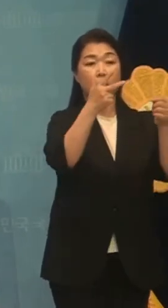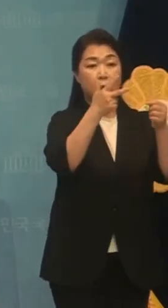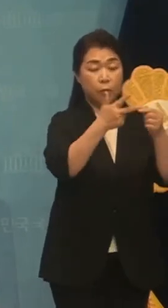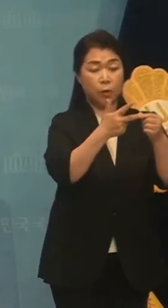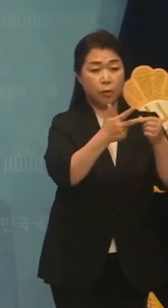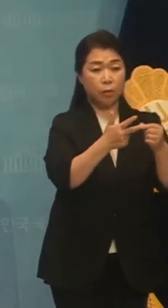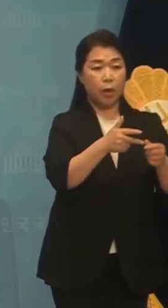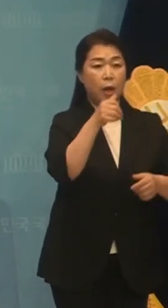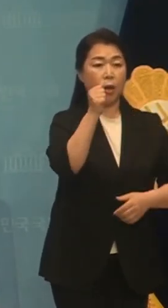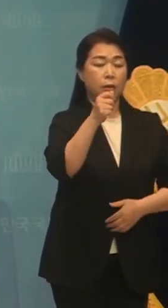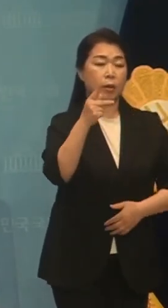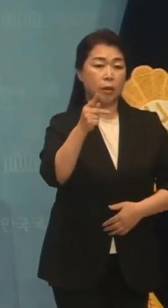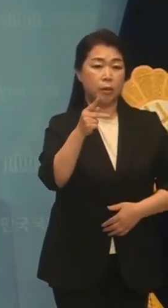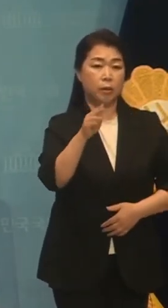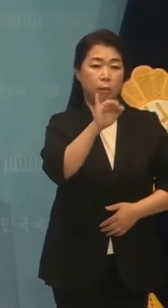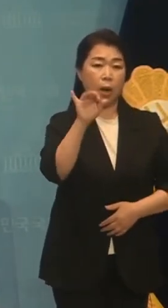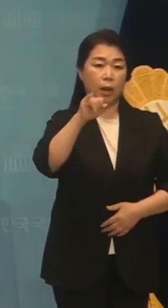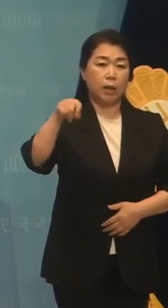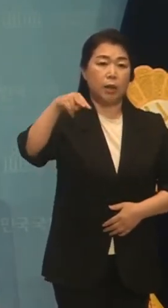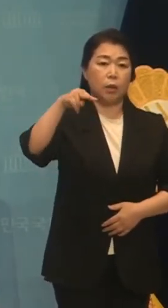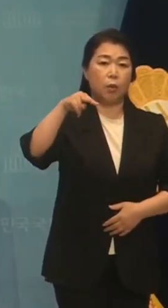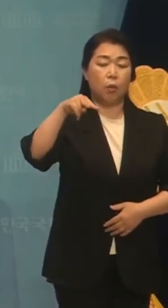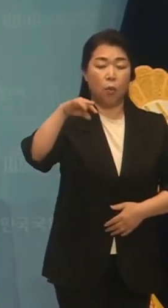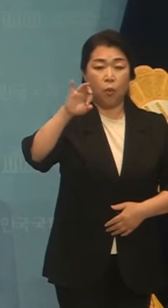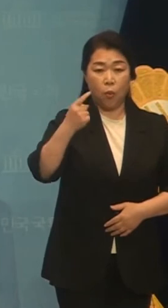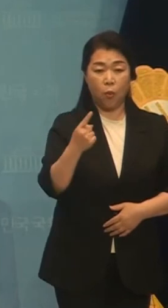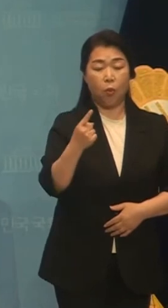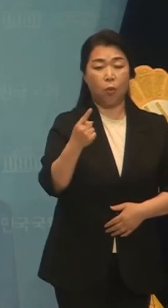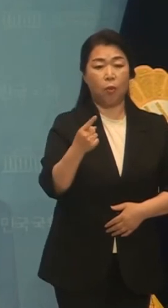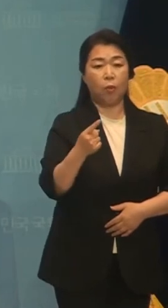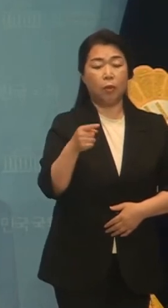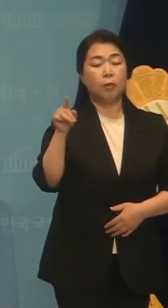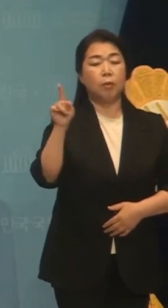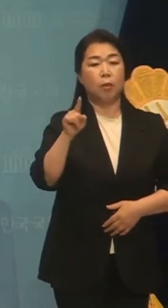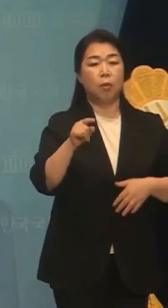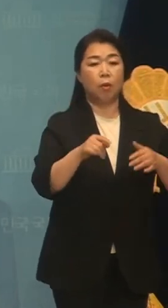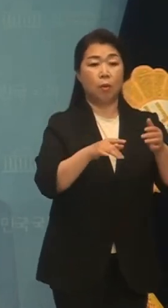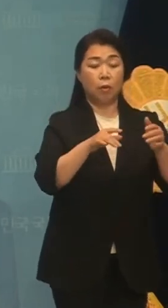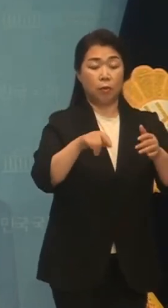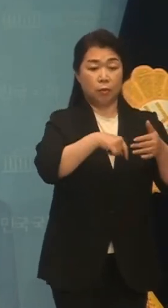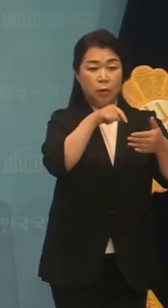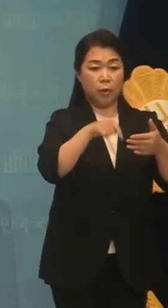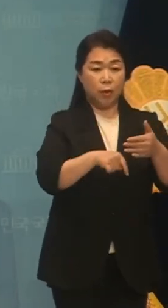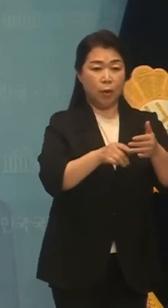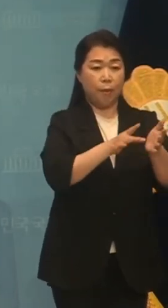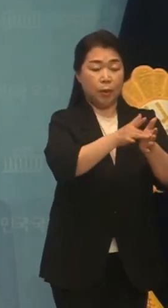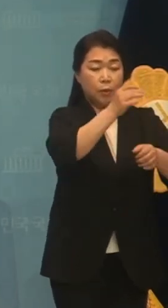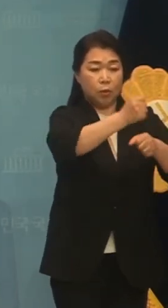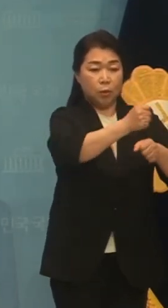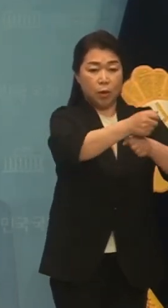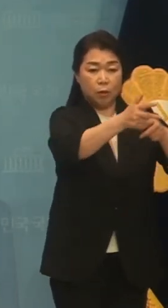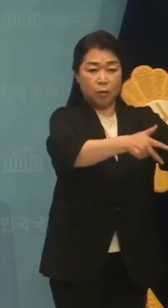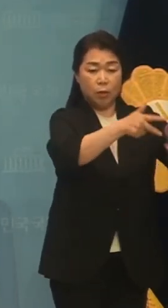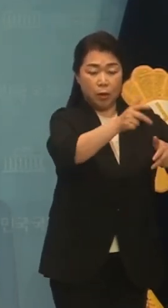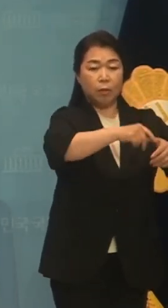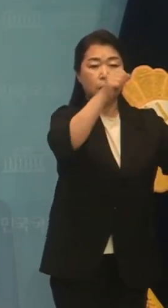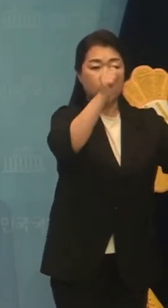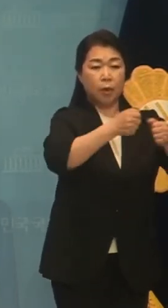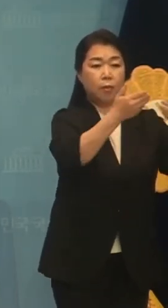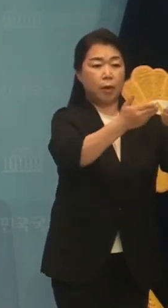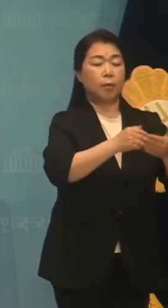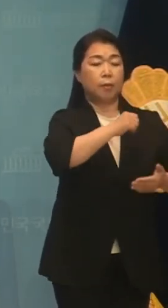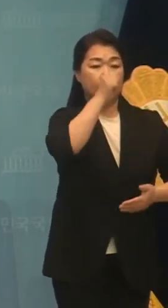7번째로 SK바이오사이언스 국내 최초로 백신 공장 유럽 GMP 획득에 대한 소식입니다.